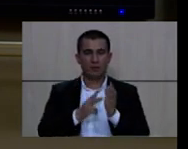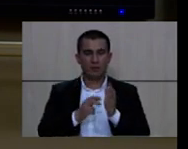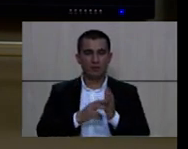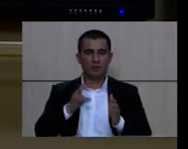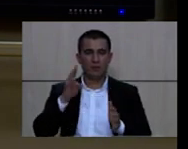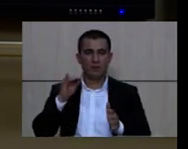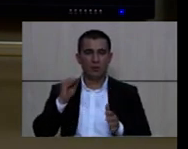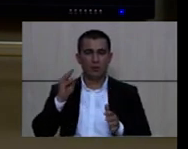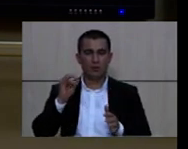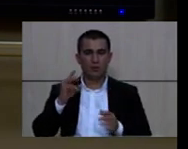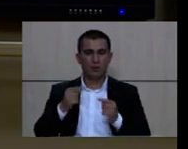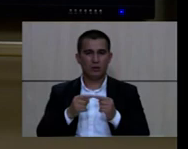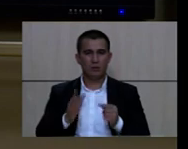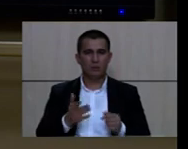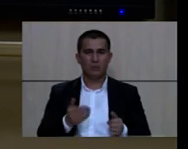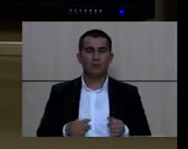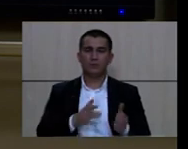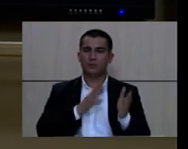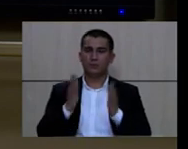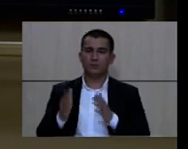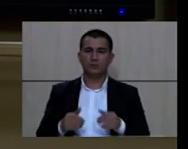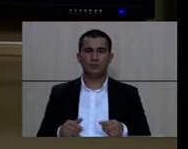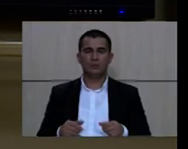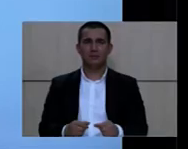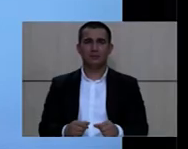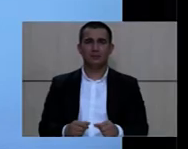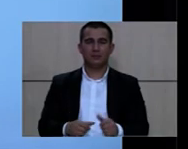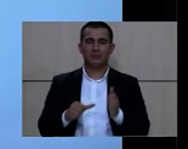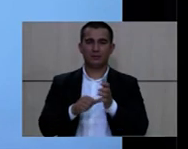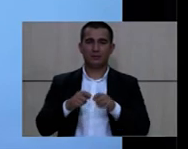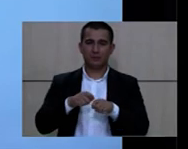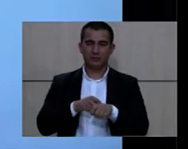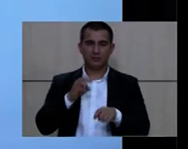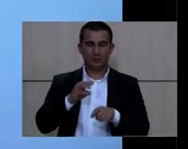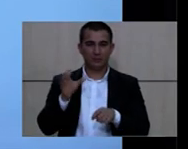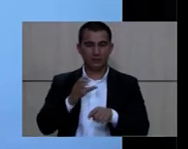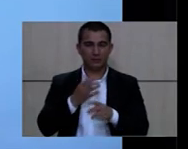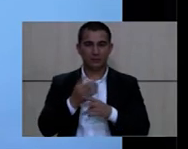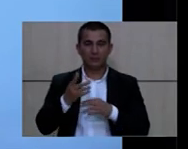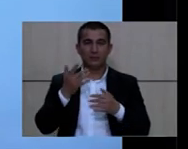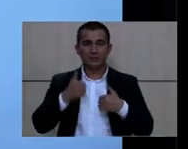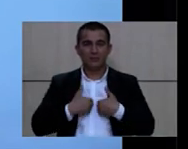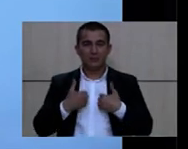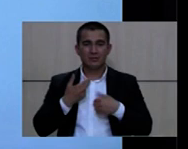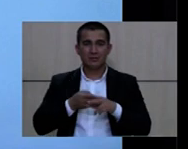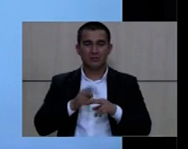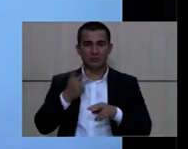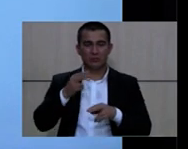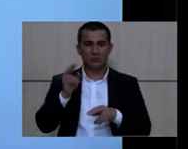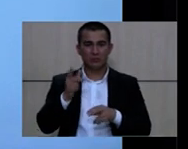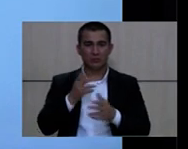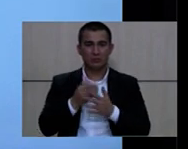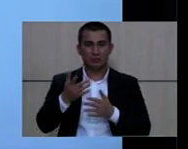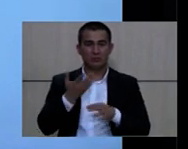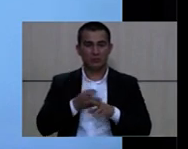aziz o'quvchilar? Barakalla. Keyingi topshirig'imiz. 6 metr sekund tezlik bilan harakatlanayotgan 30 kg